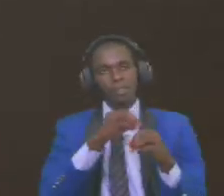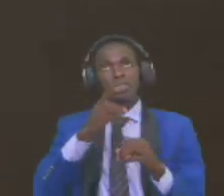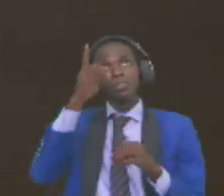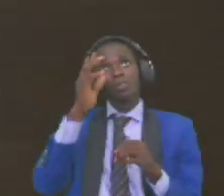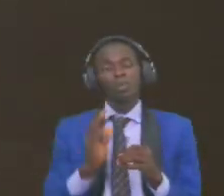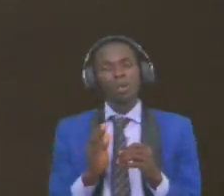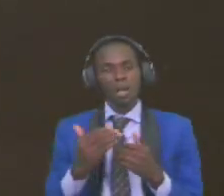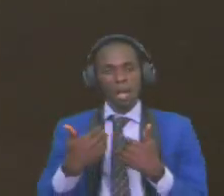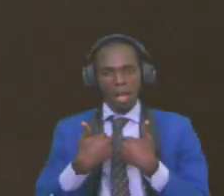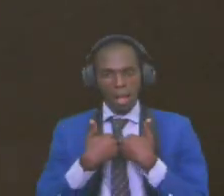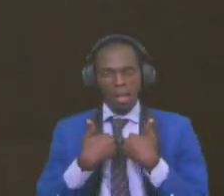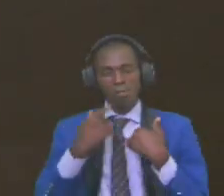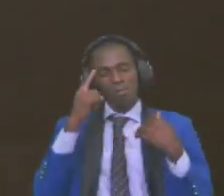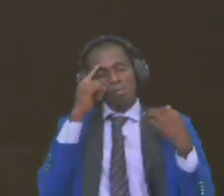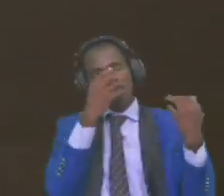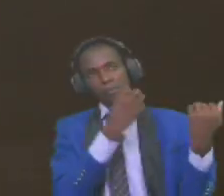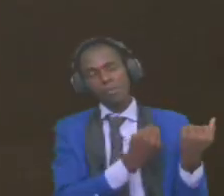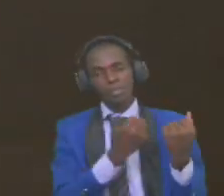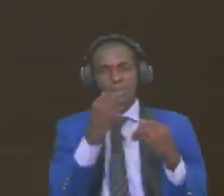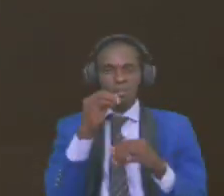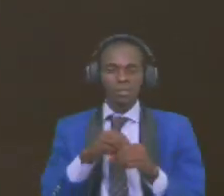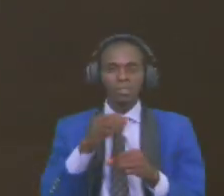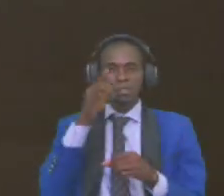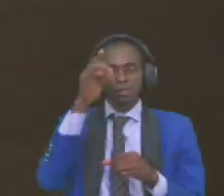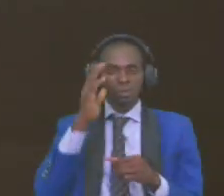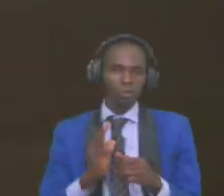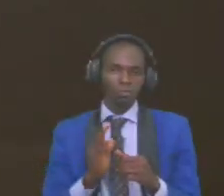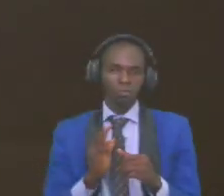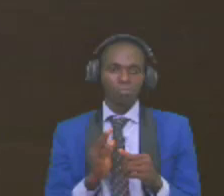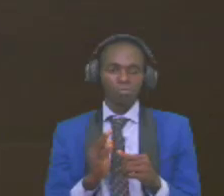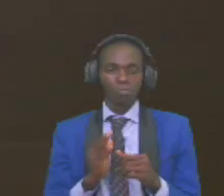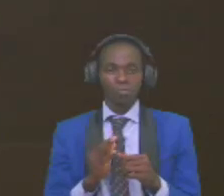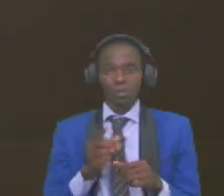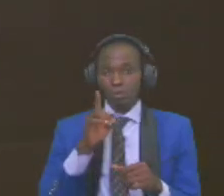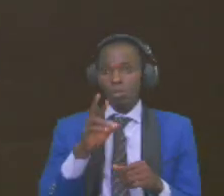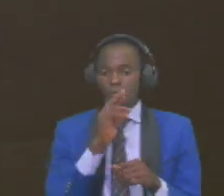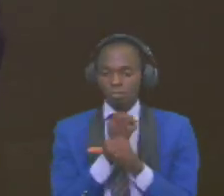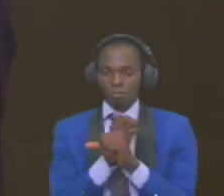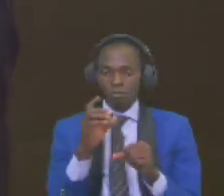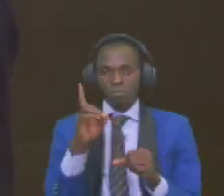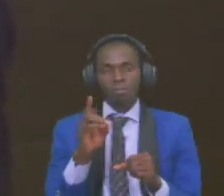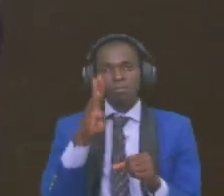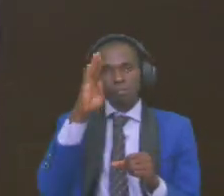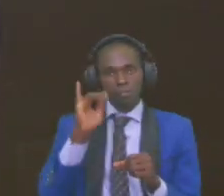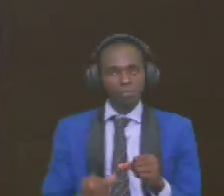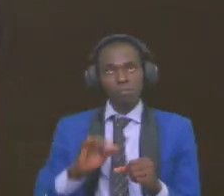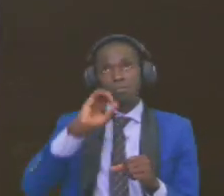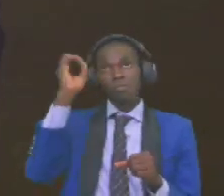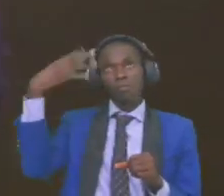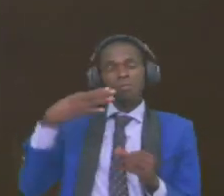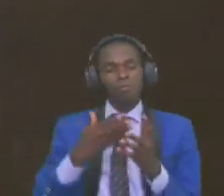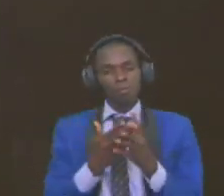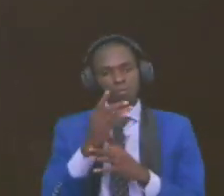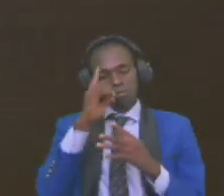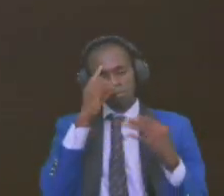dieu ayez foi en dieu notre vie dépend de la fois les sauvés par la